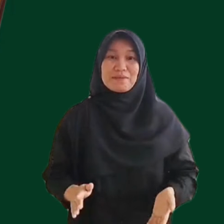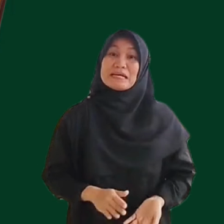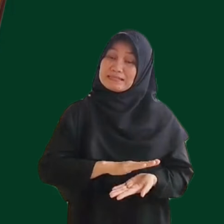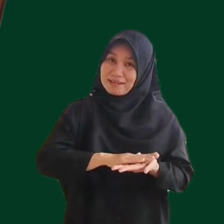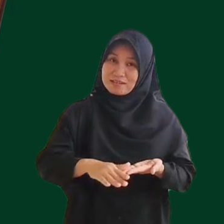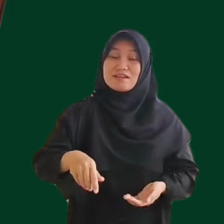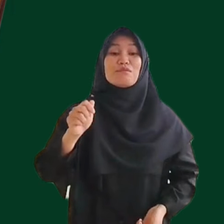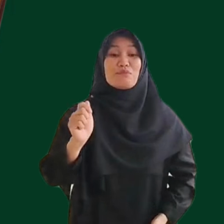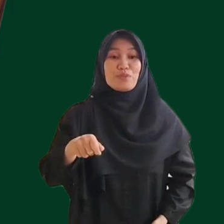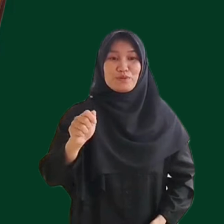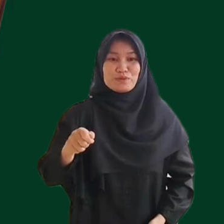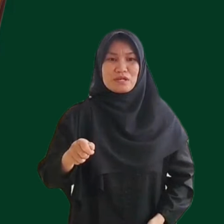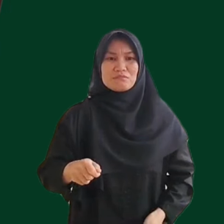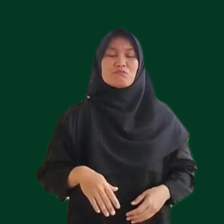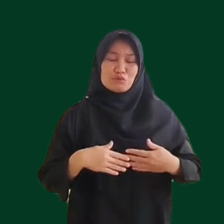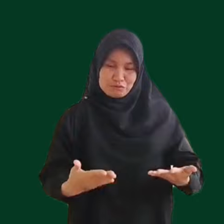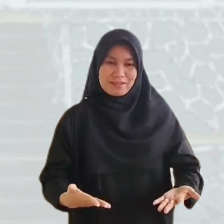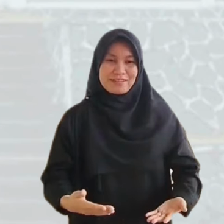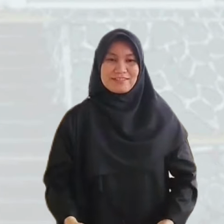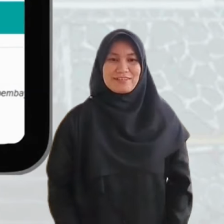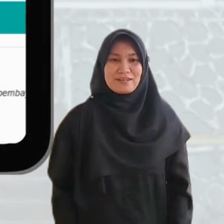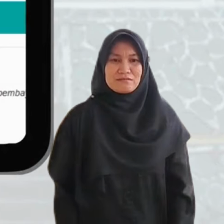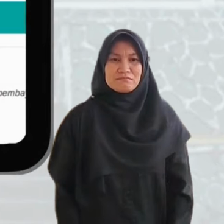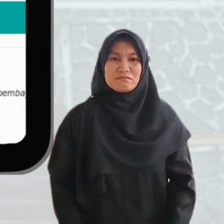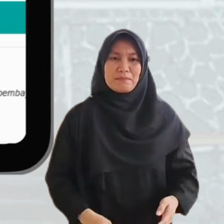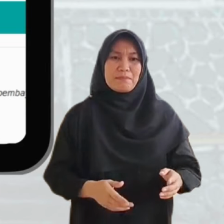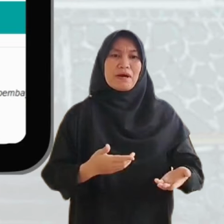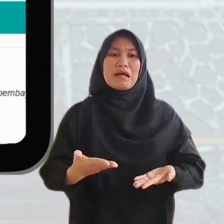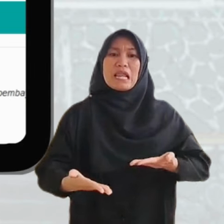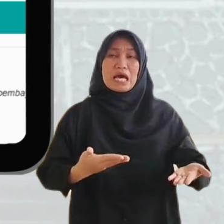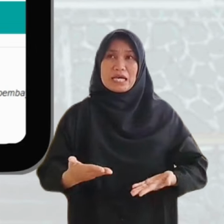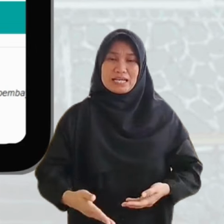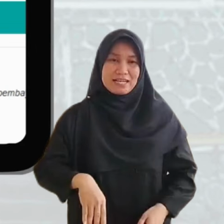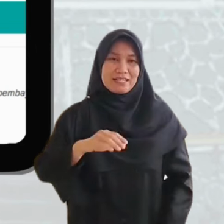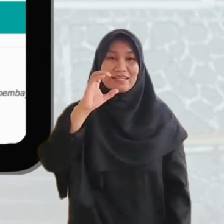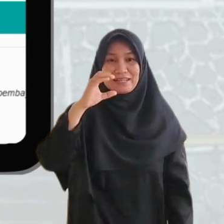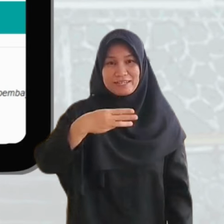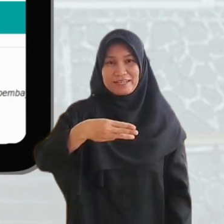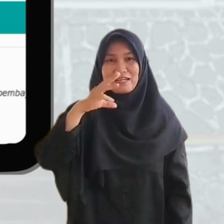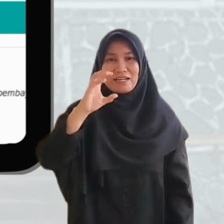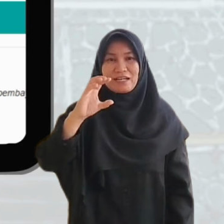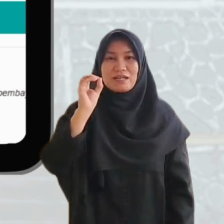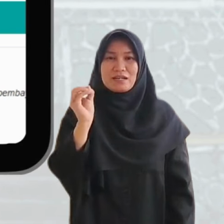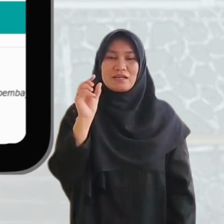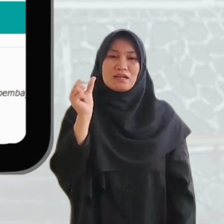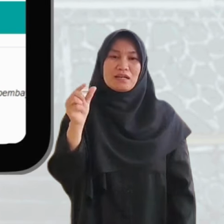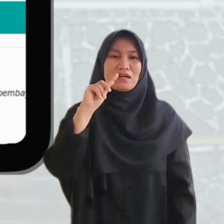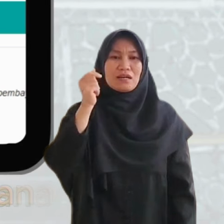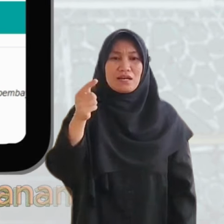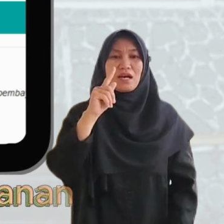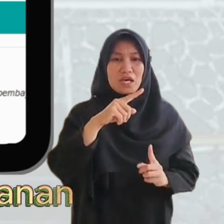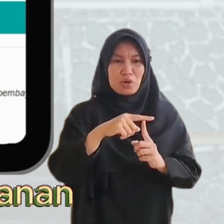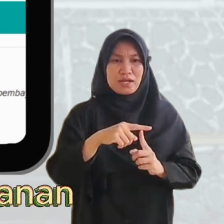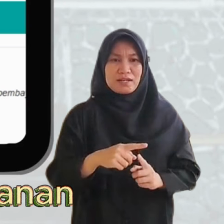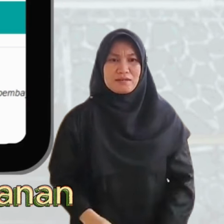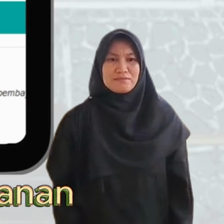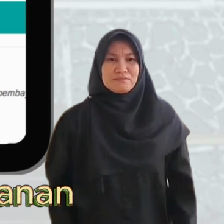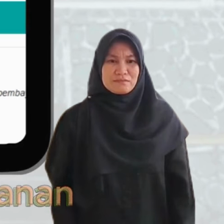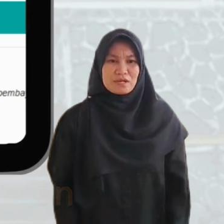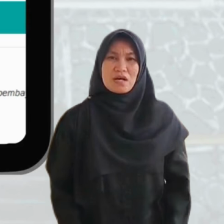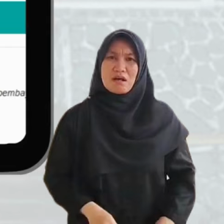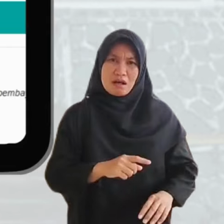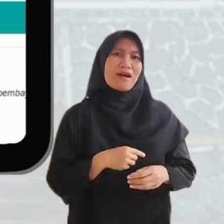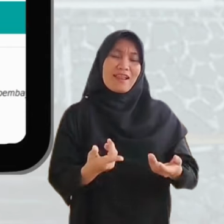di pengadilan secara elektronik. Tombol pembayaran hanya akan muncul apabila salinan putusan sudah tersedia